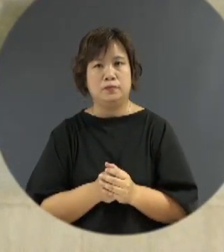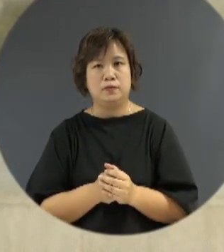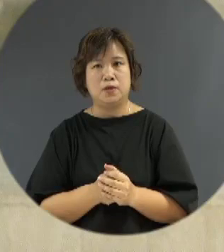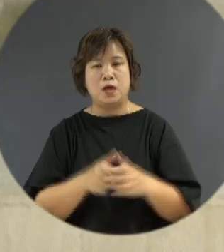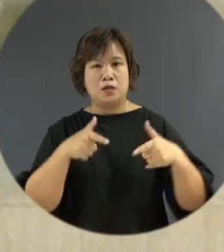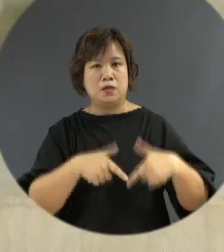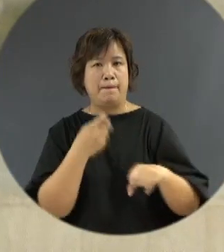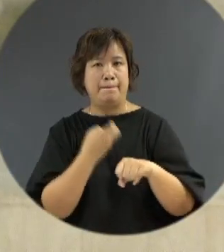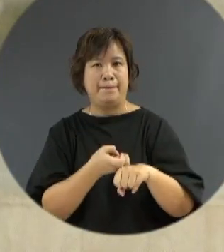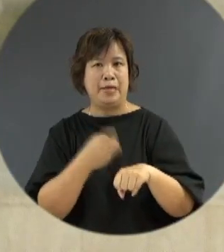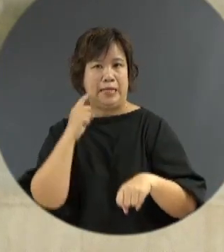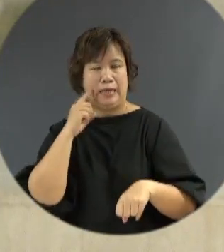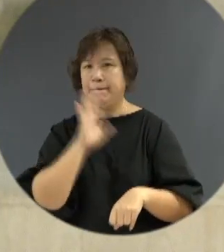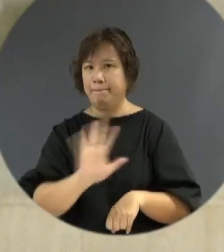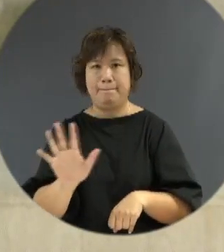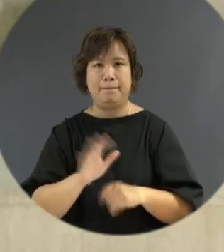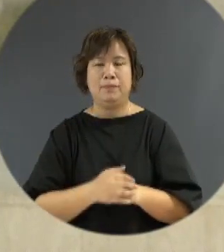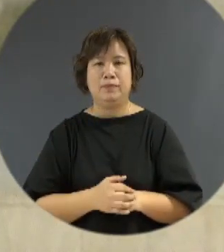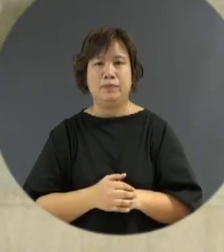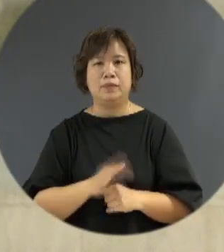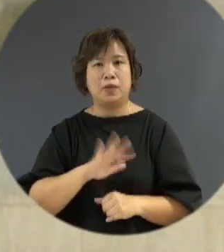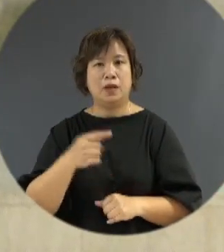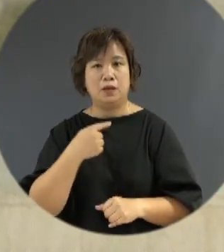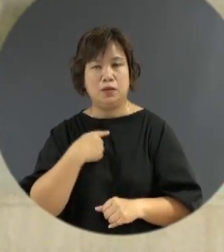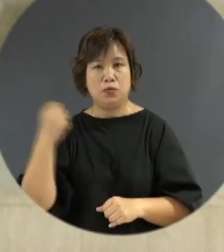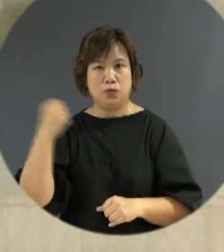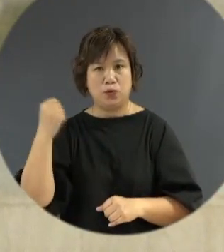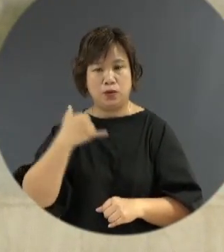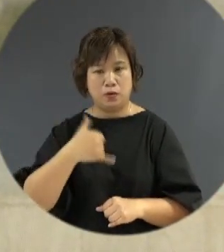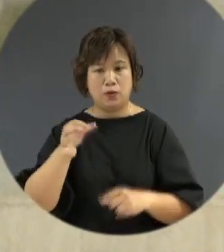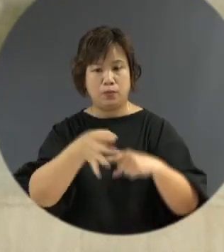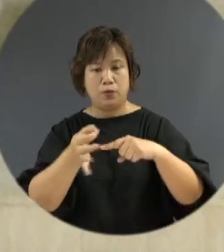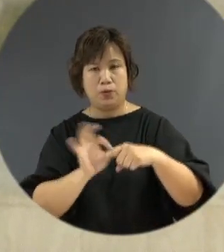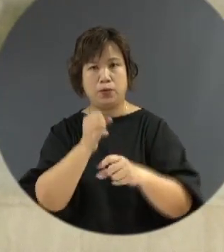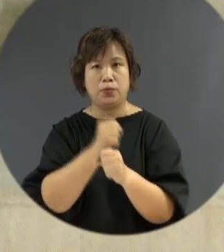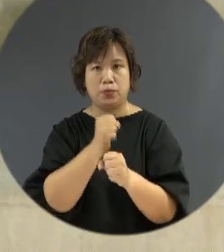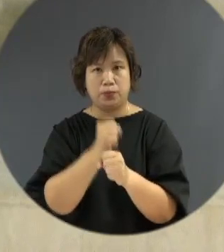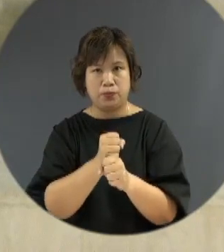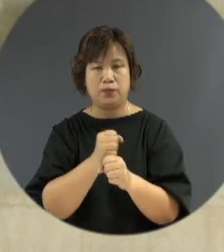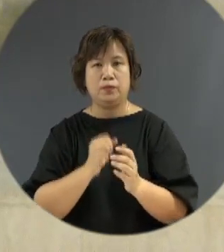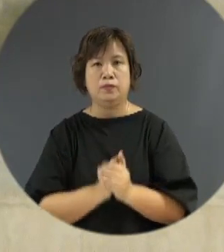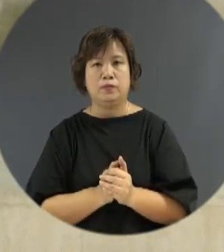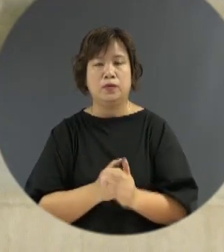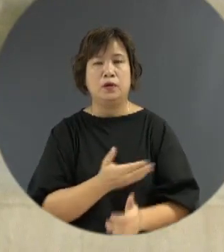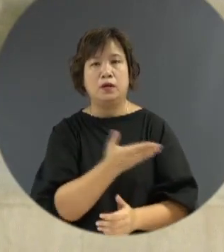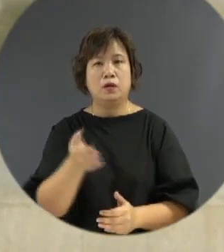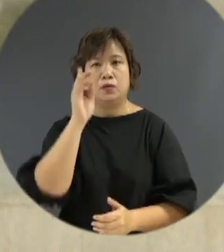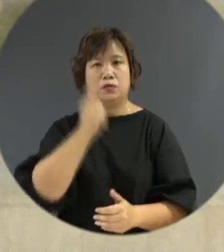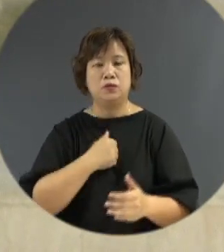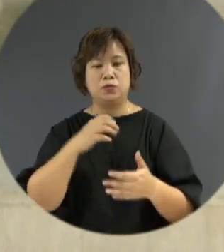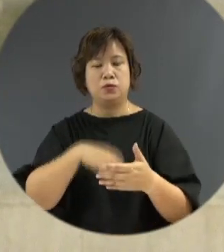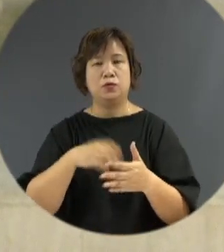硬，但是要积极地去葡萄园去工作。各位主内的兄弟姊